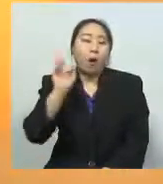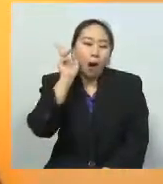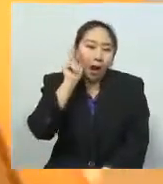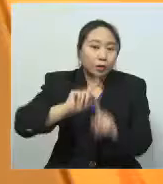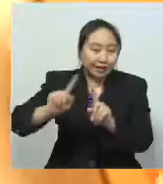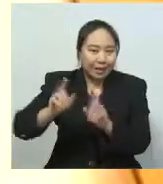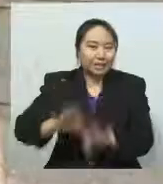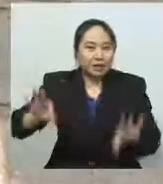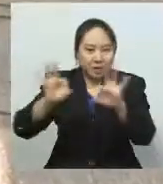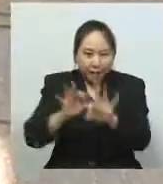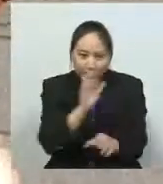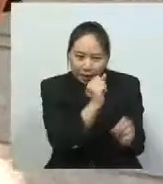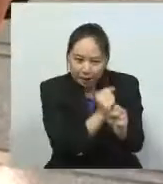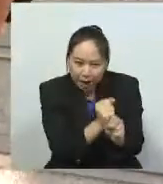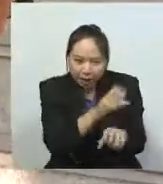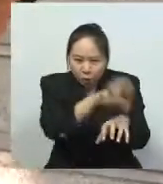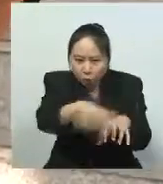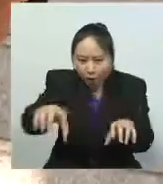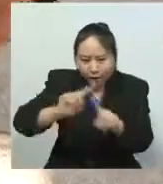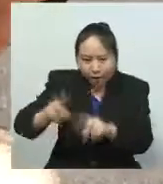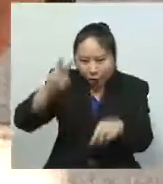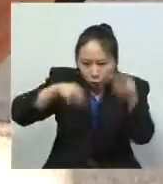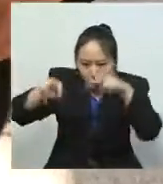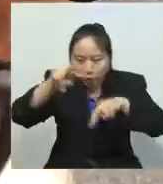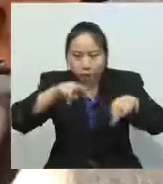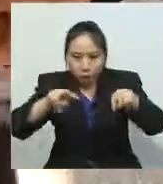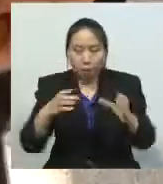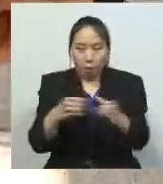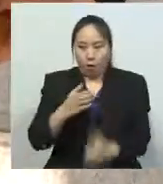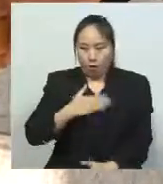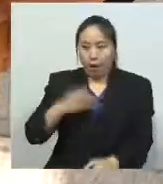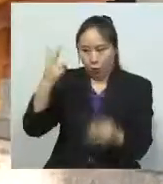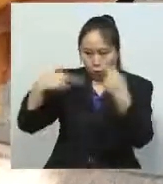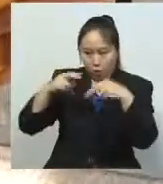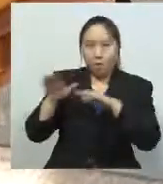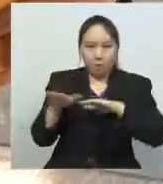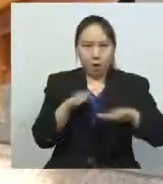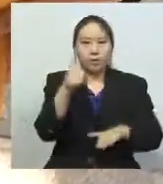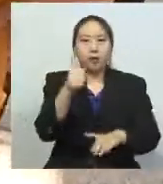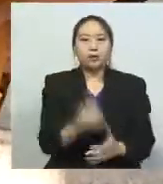การเป็นเสาหลักในการตรวจสอบการทำงานของหน่วยงานต่างๆและพรรคก็พร้อมให้ตรวจสอบค่ะ